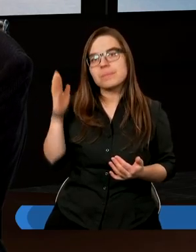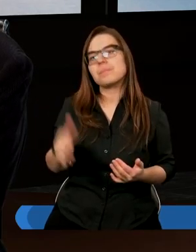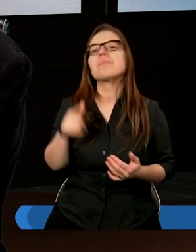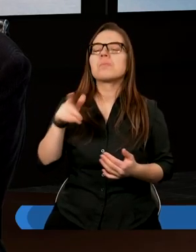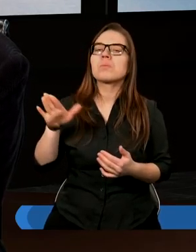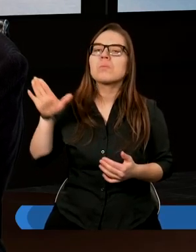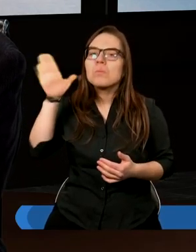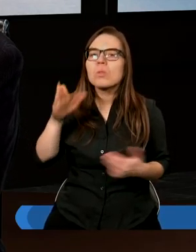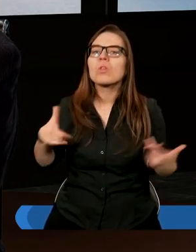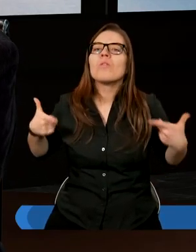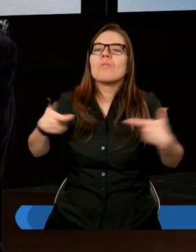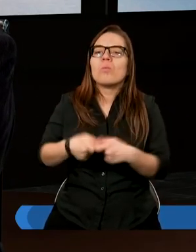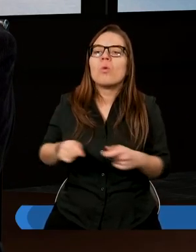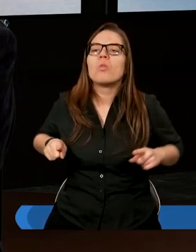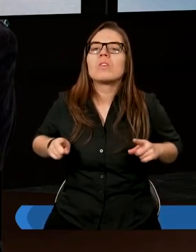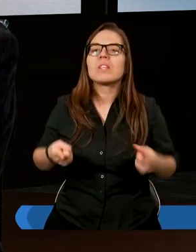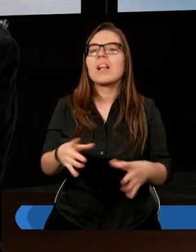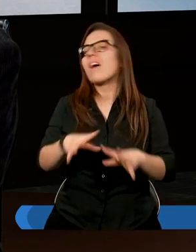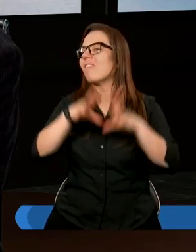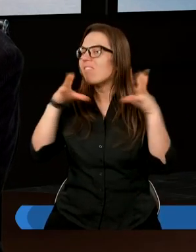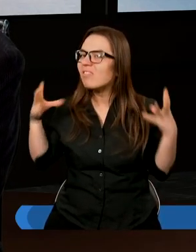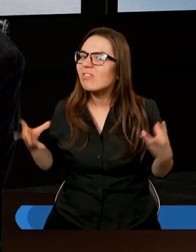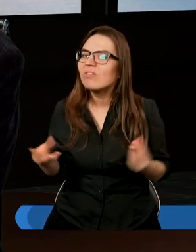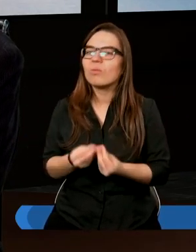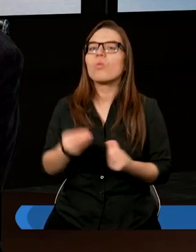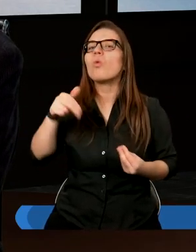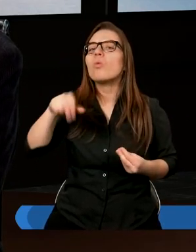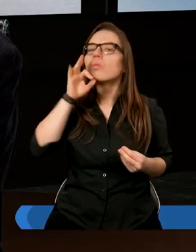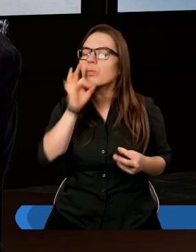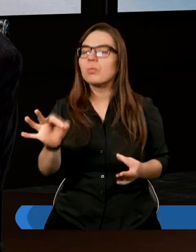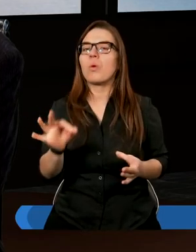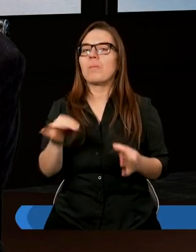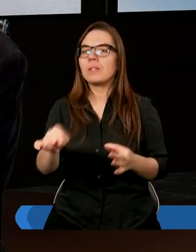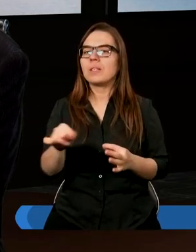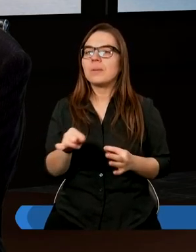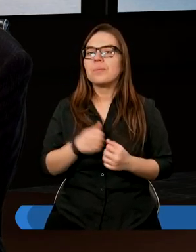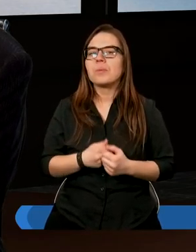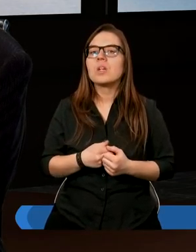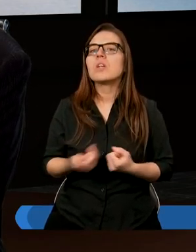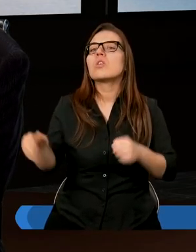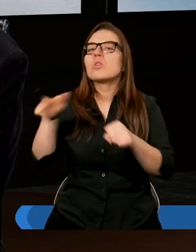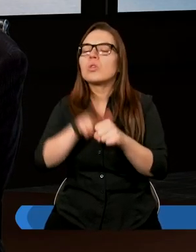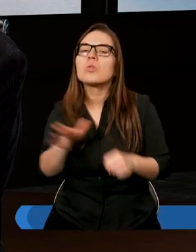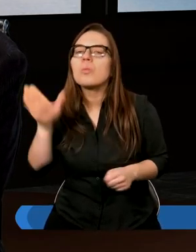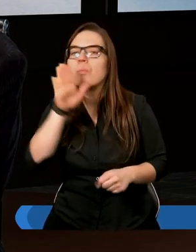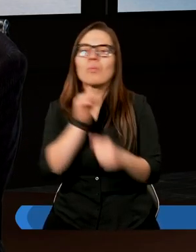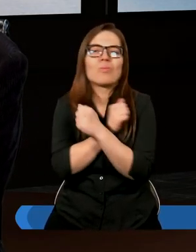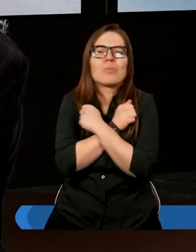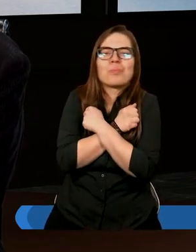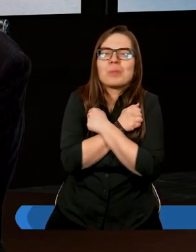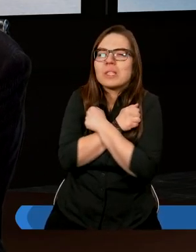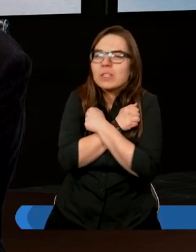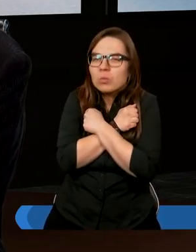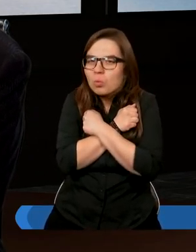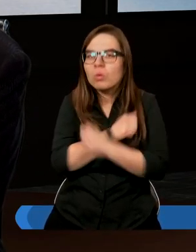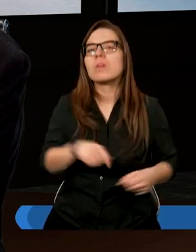Bóg współdziałał we wszystkim ku dobremu z tymi, którzy Boga miłują,